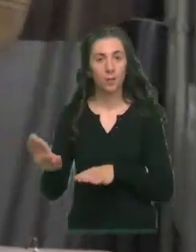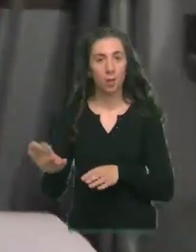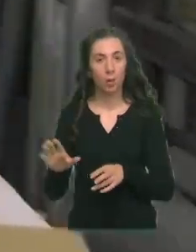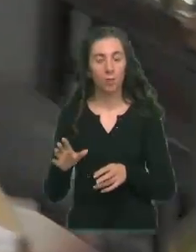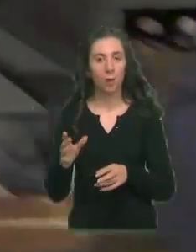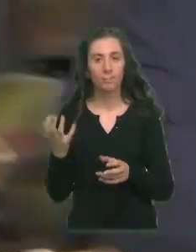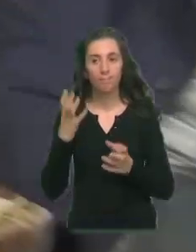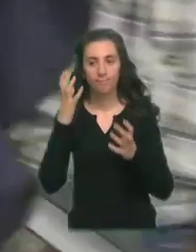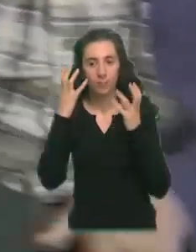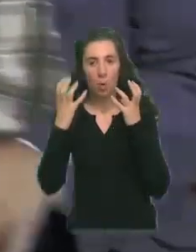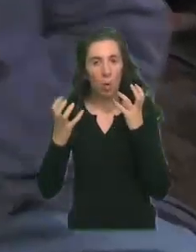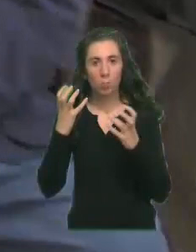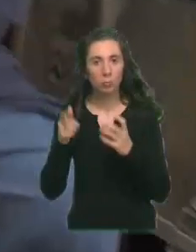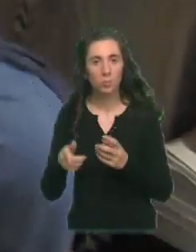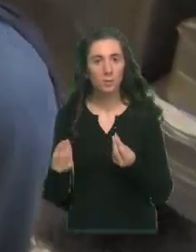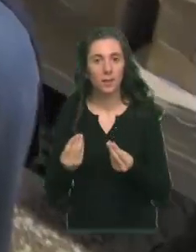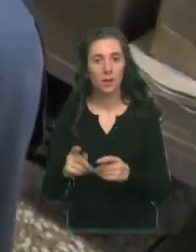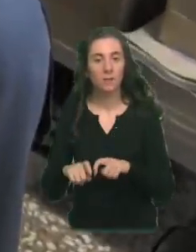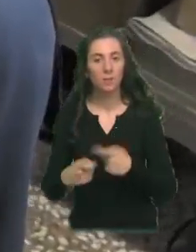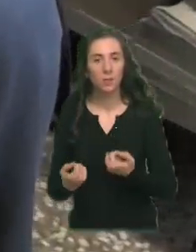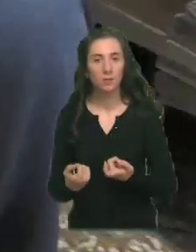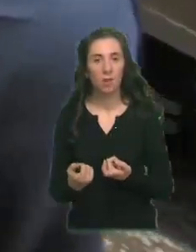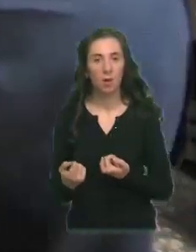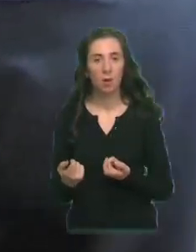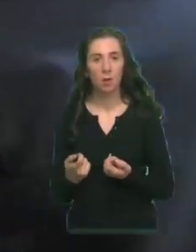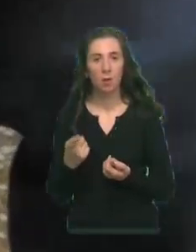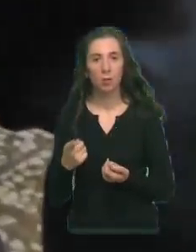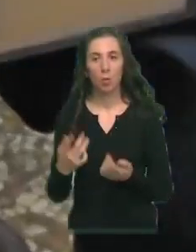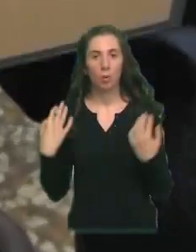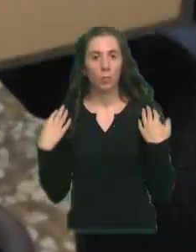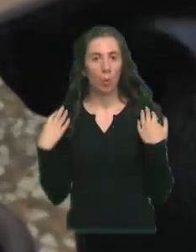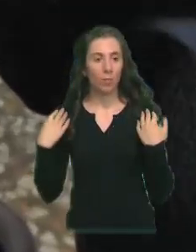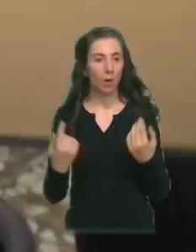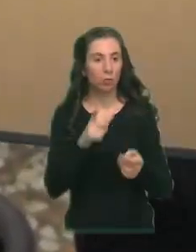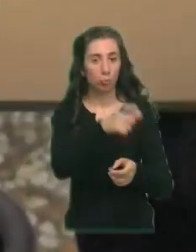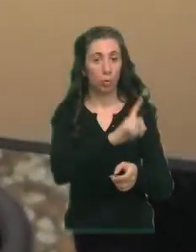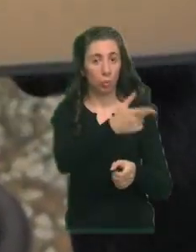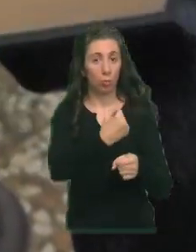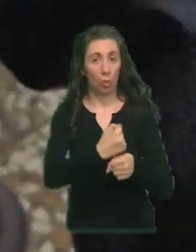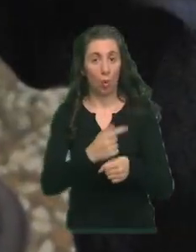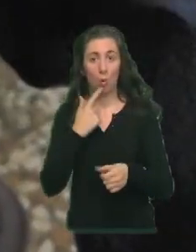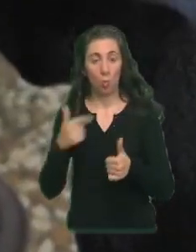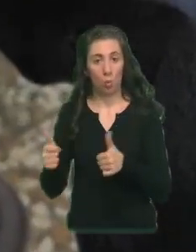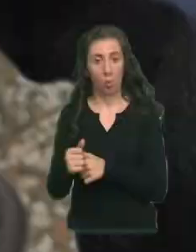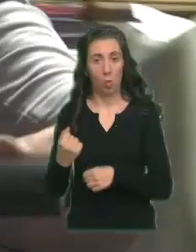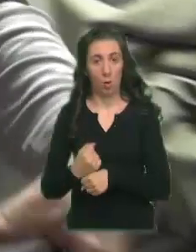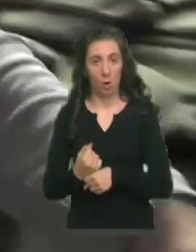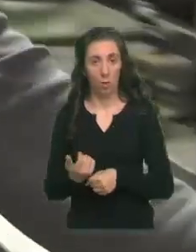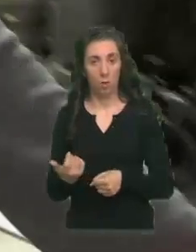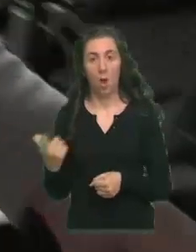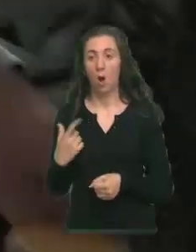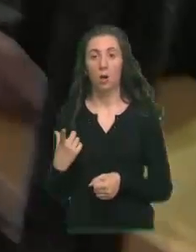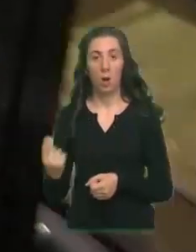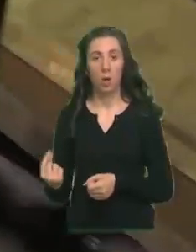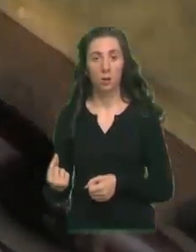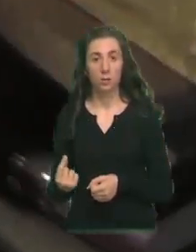njegova opsjednutost sa tim nekim stvarima jednostavno opterećuje suradnika, ne, i tako. Ali eto,